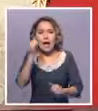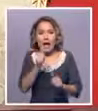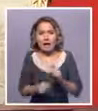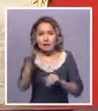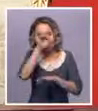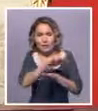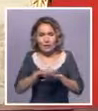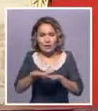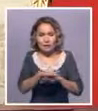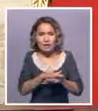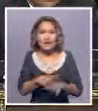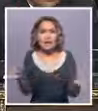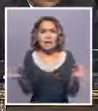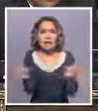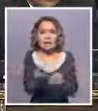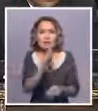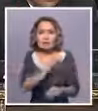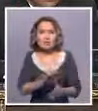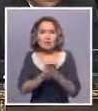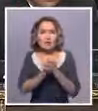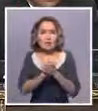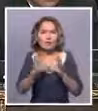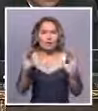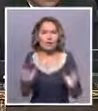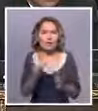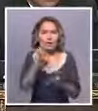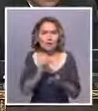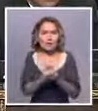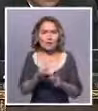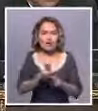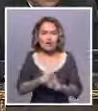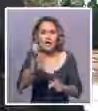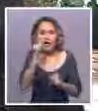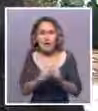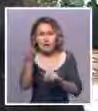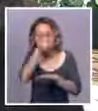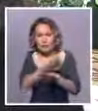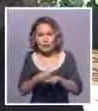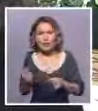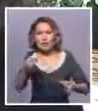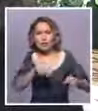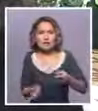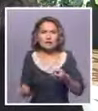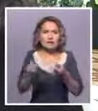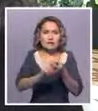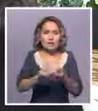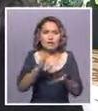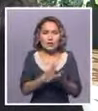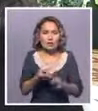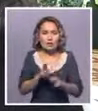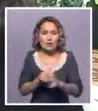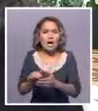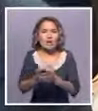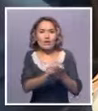қазіргі қоғамда ешкіммен араласпай, өз күнімді өзім көремін деудің өзі әбестік. Себебі әлем елдері түрлі қауымдастық одақтардың аясында